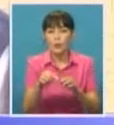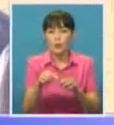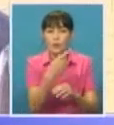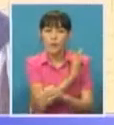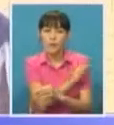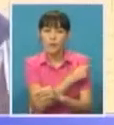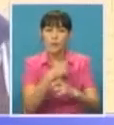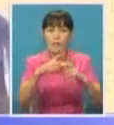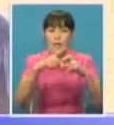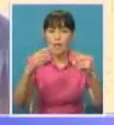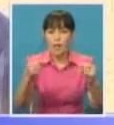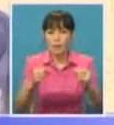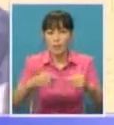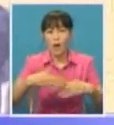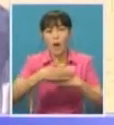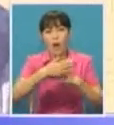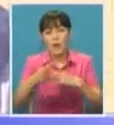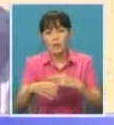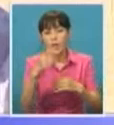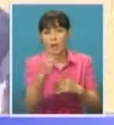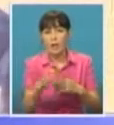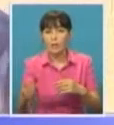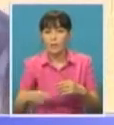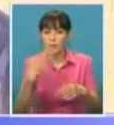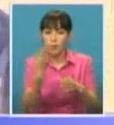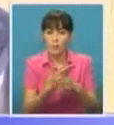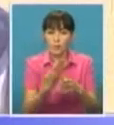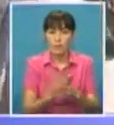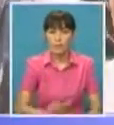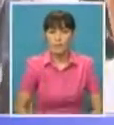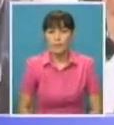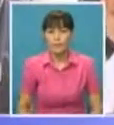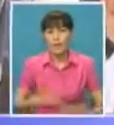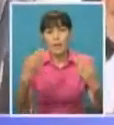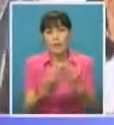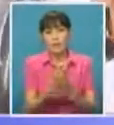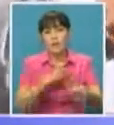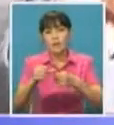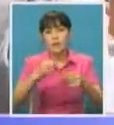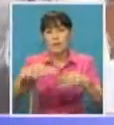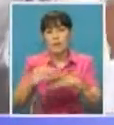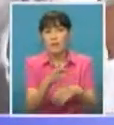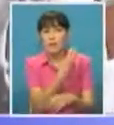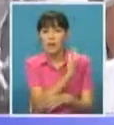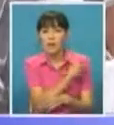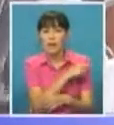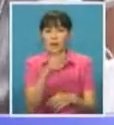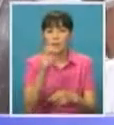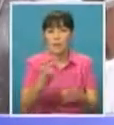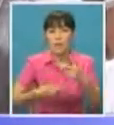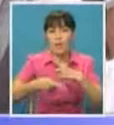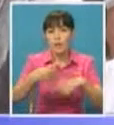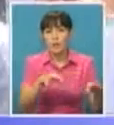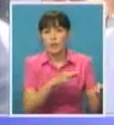мед орталықтар ашылып, халқымызға қызмет етіп атыр. Жаңа нысанның ашылуы ақхалаттыларға аурудың алдын алу